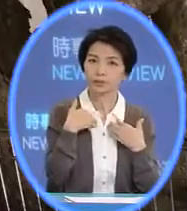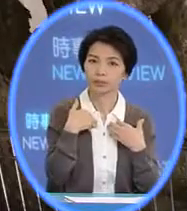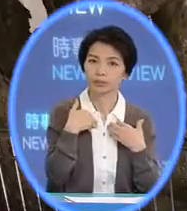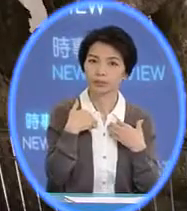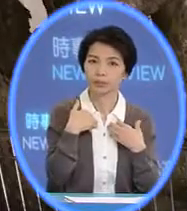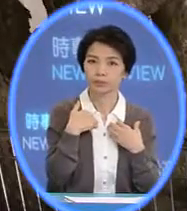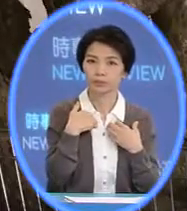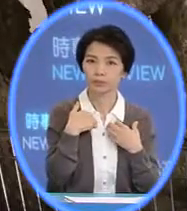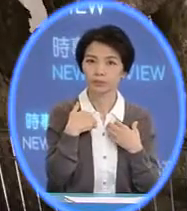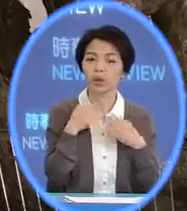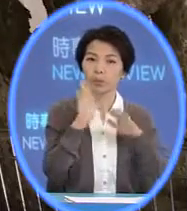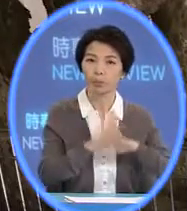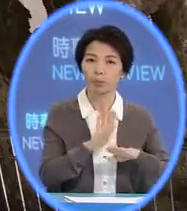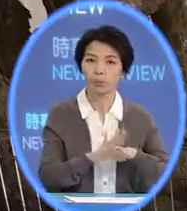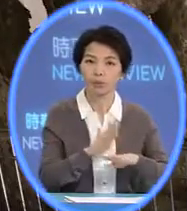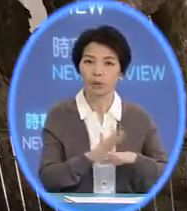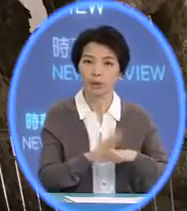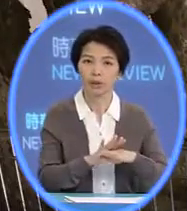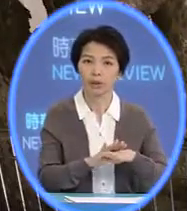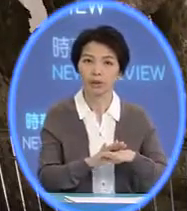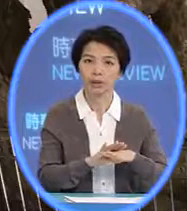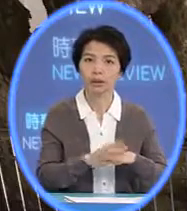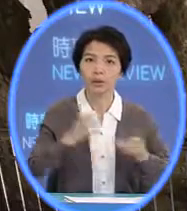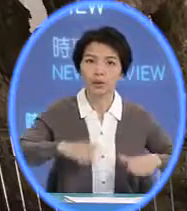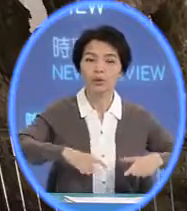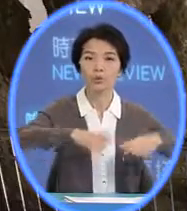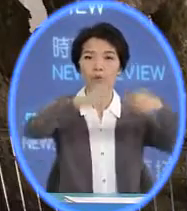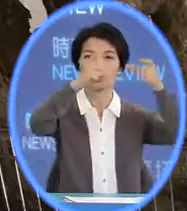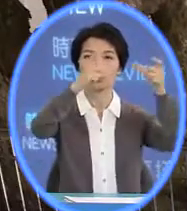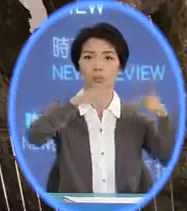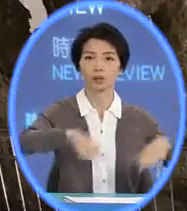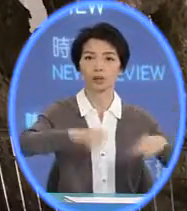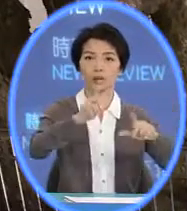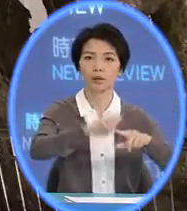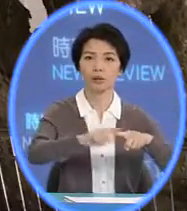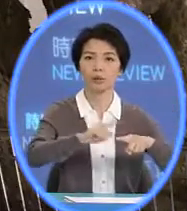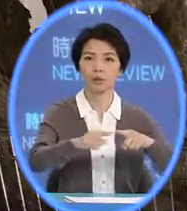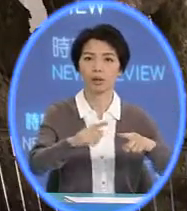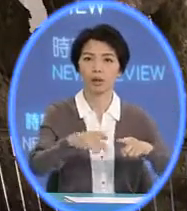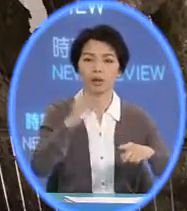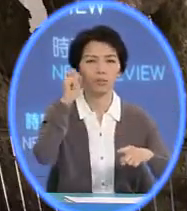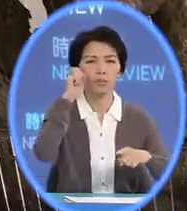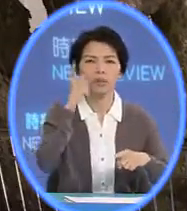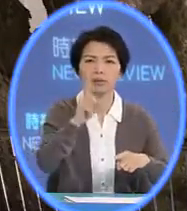想保存呢個資源嘅時候，我哋諗翻究竟